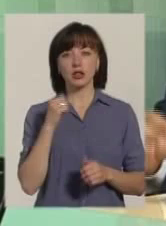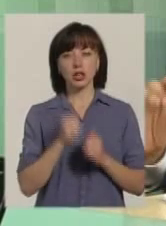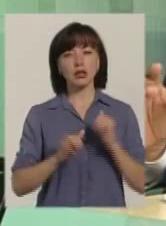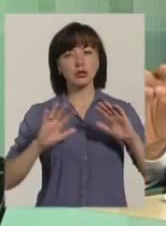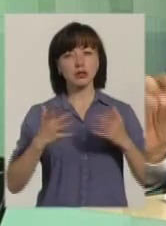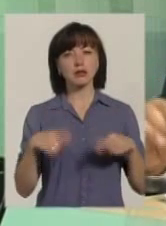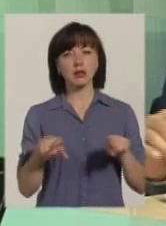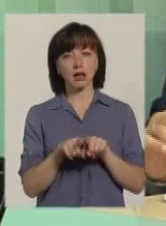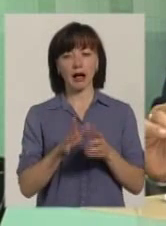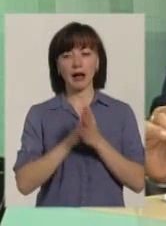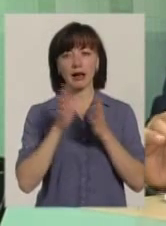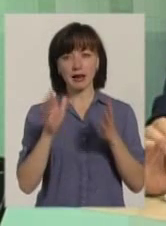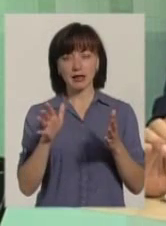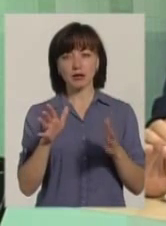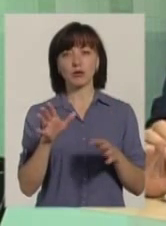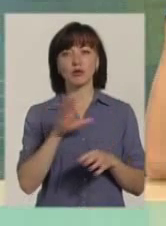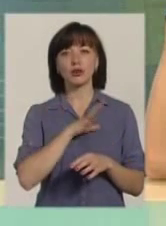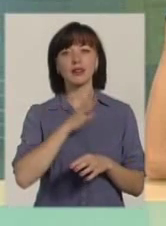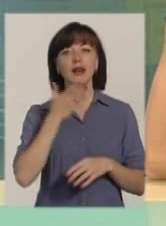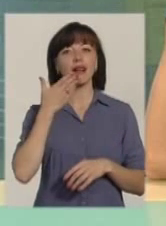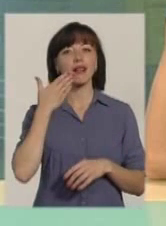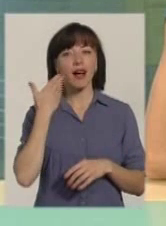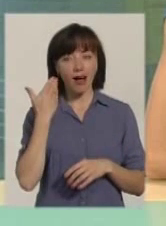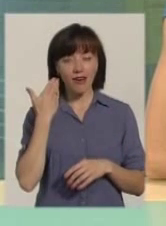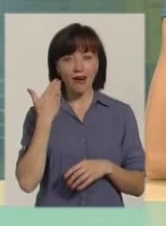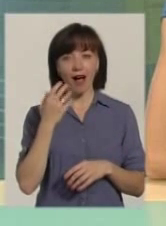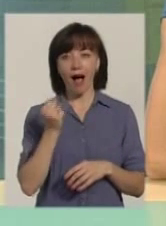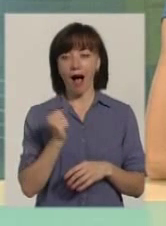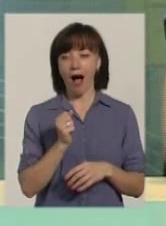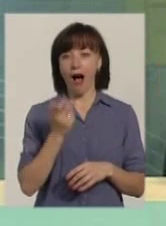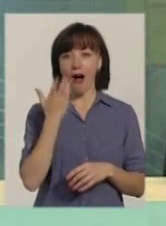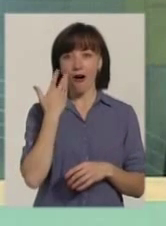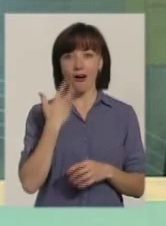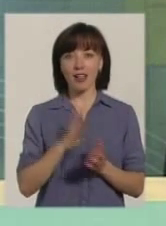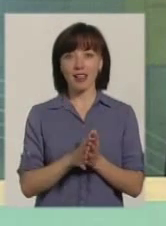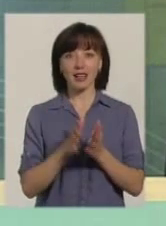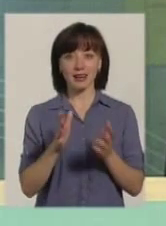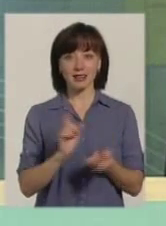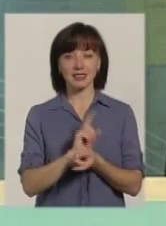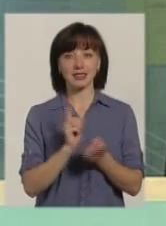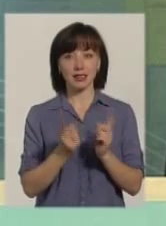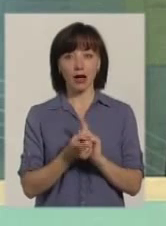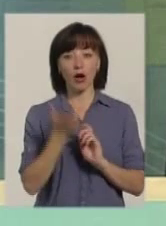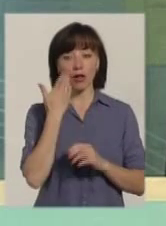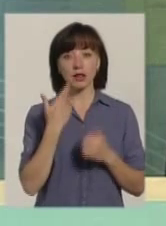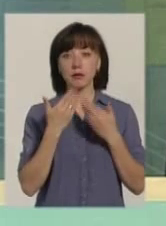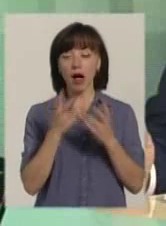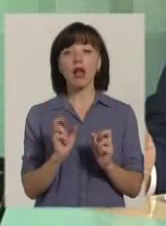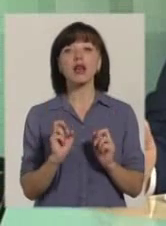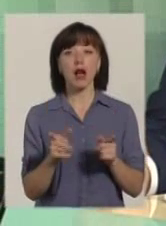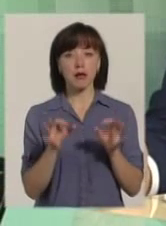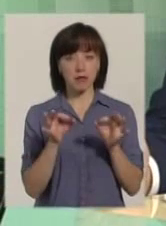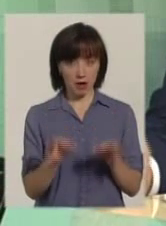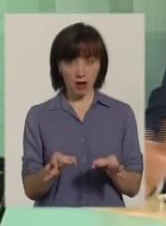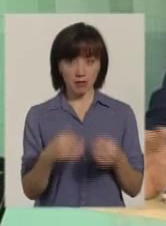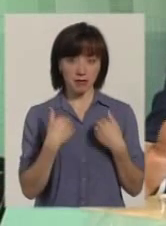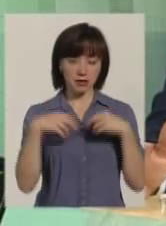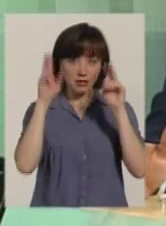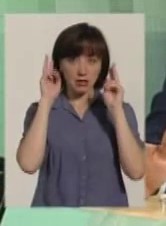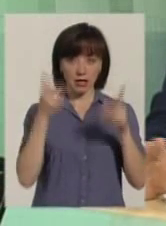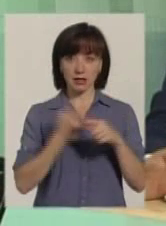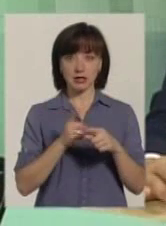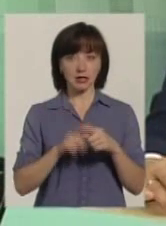так, що критикувати... Критиками бути дуже так, легко. Критикувати а коли готові, сказати, стає... це неправильно. Угу. А коли запитуєш, а як правильно? Ну, ми не знаємо,